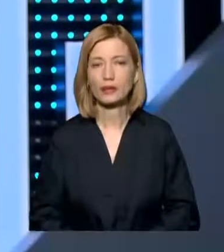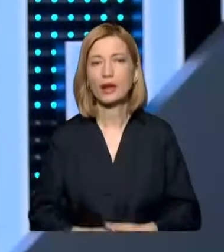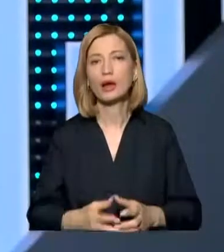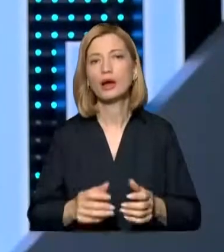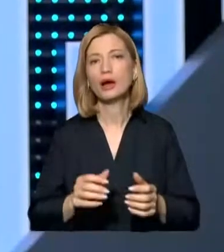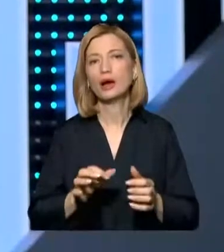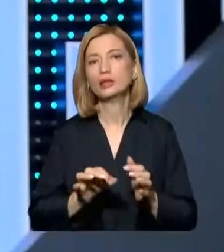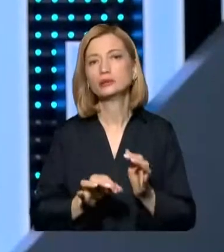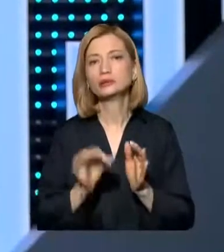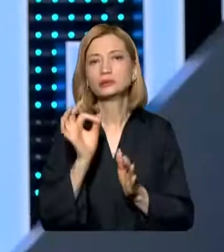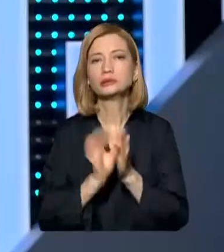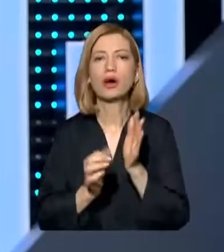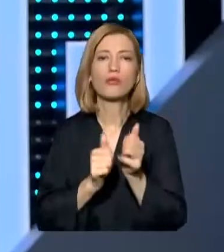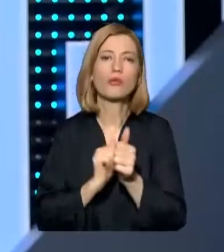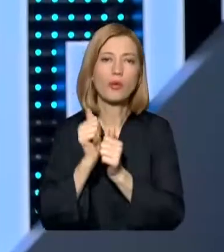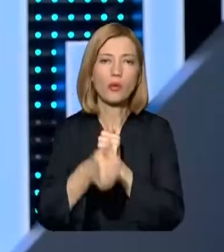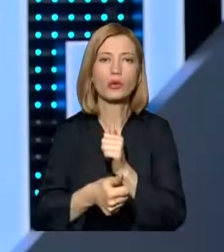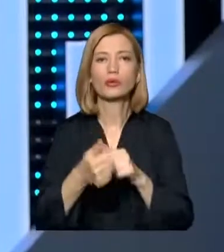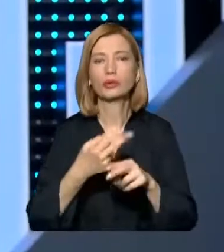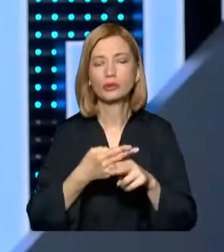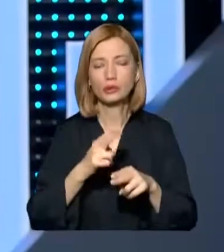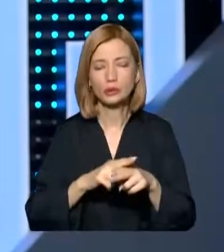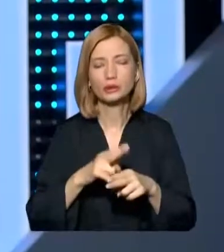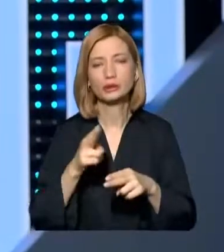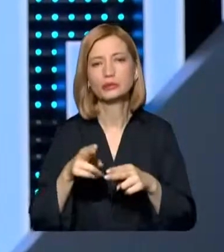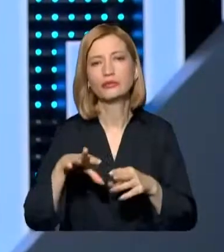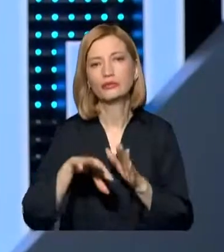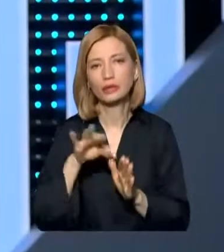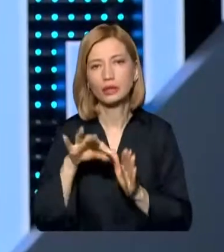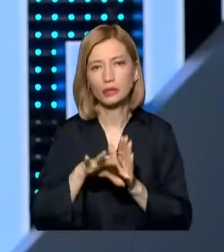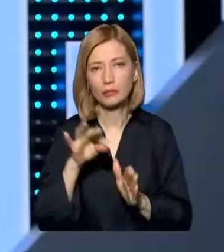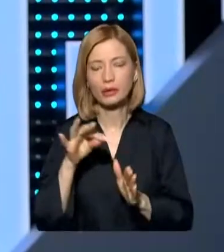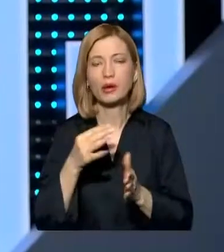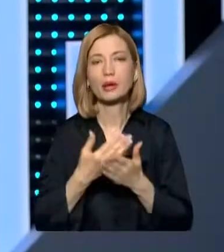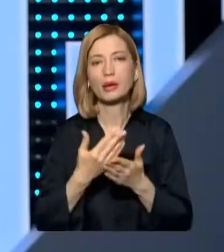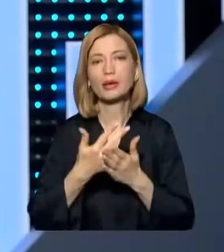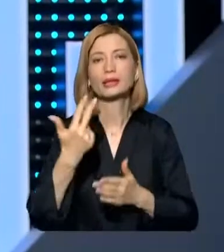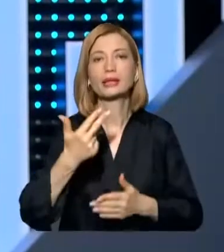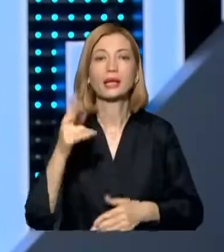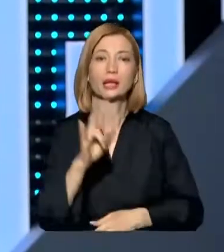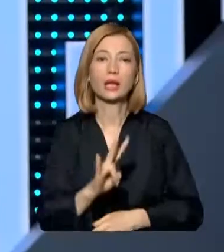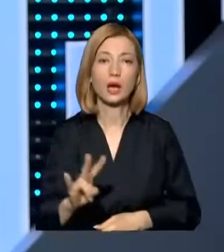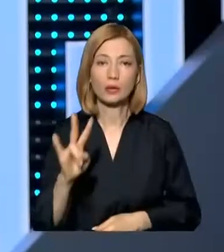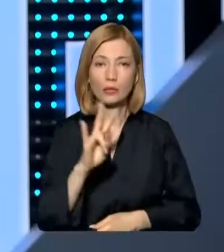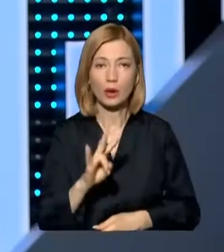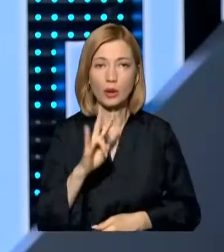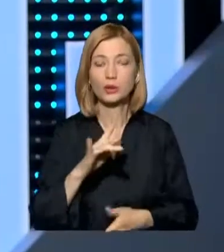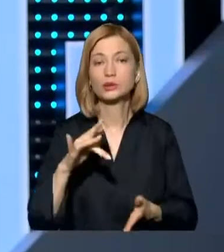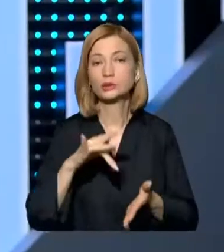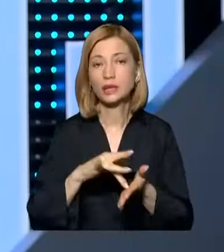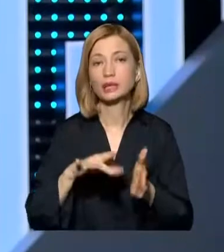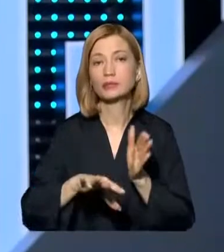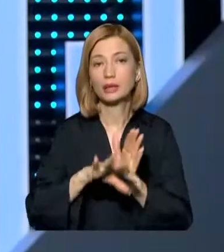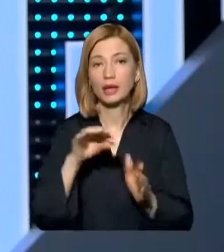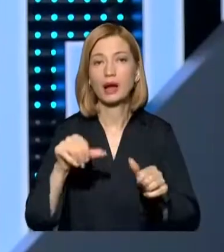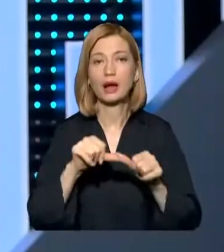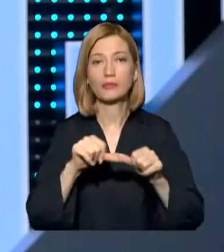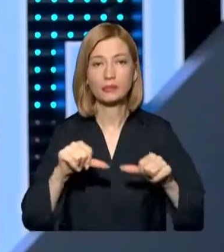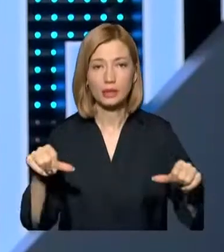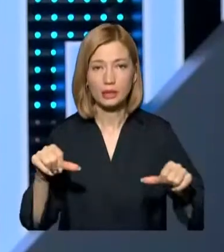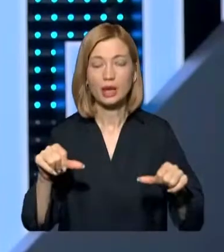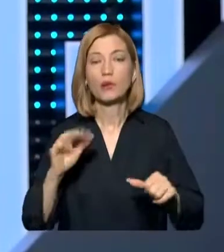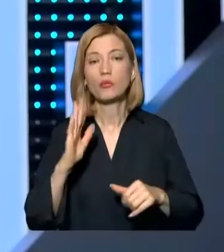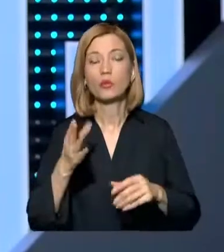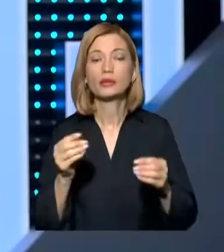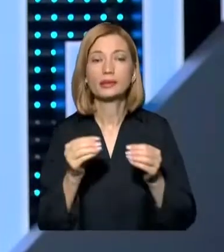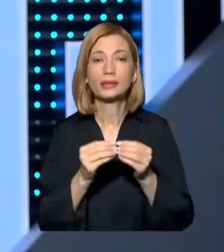Итоги досрочных президентских выборов должны будут озвучены не позднее 30 ноября. У Центральной избирательной комиссии в